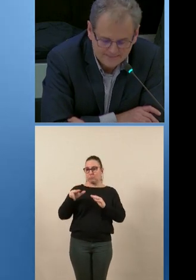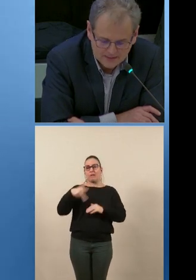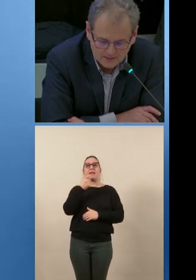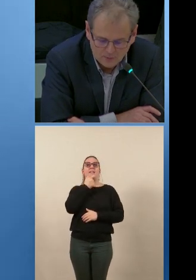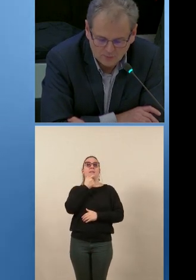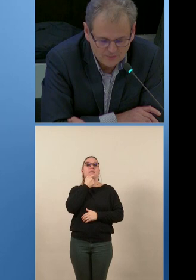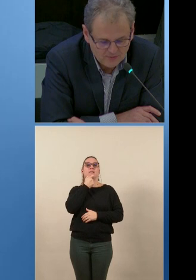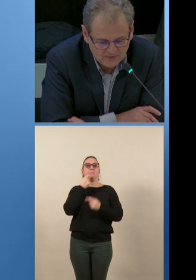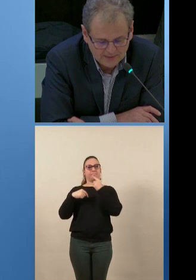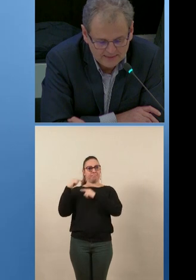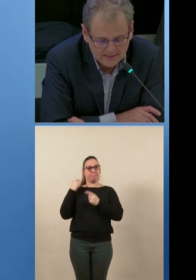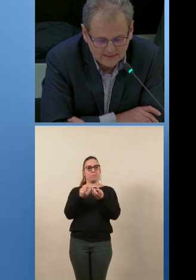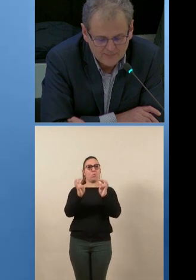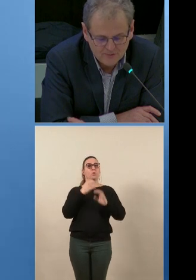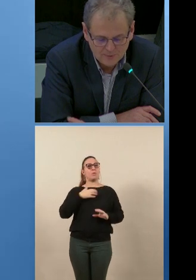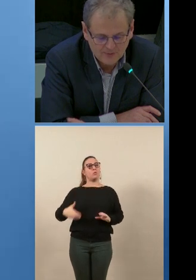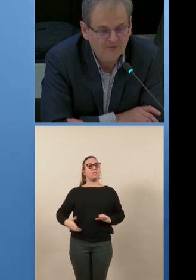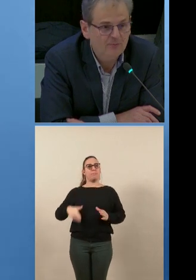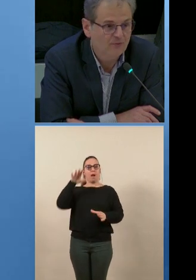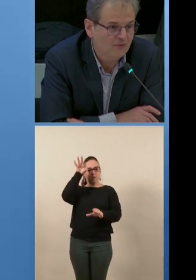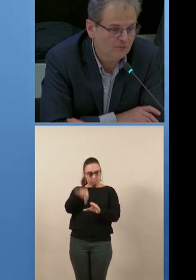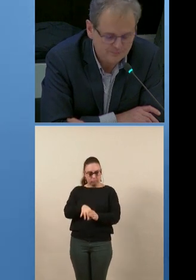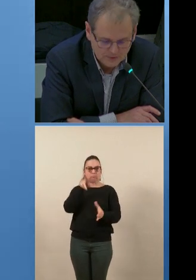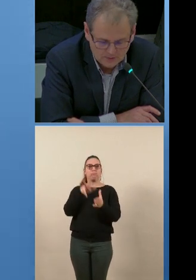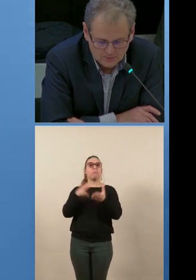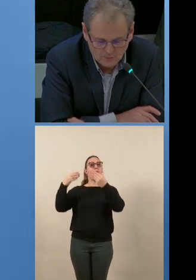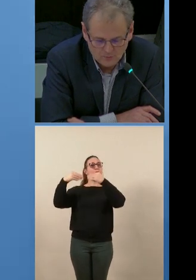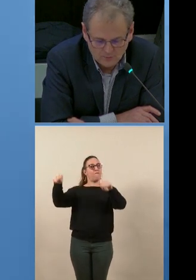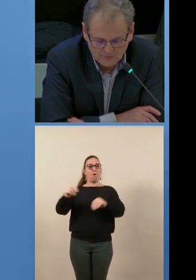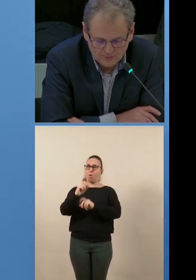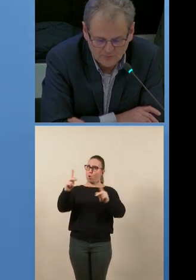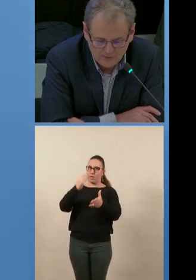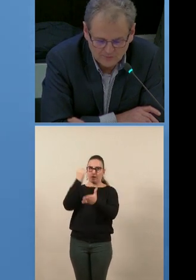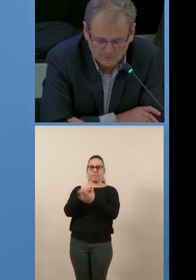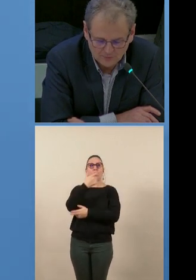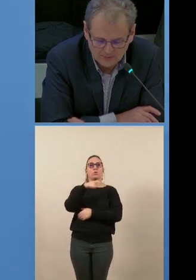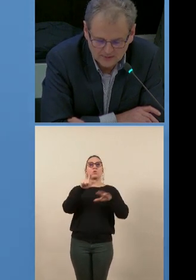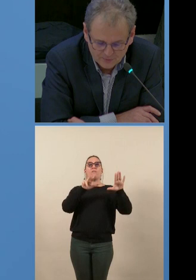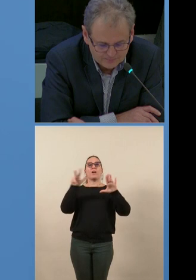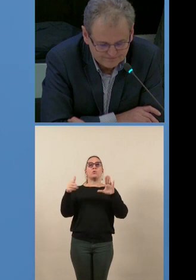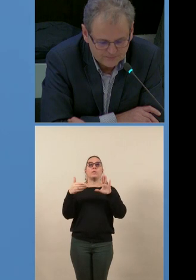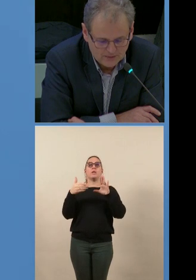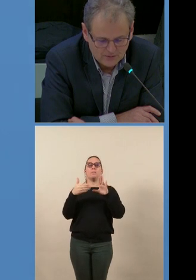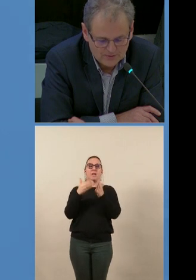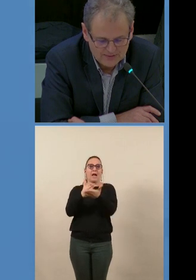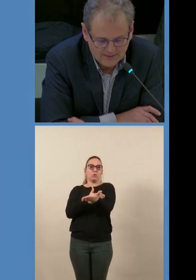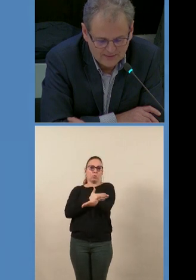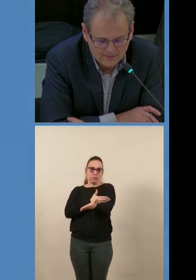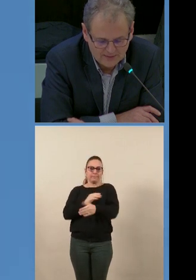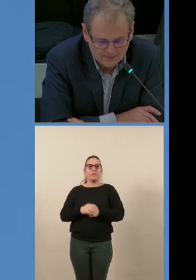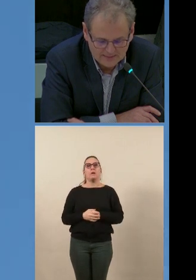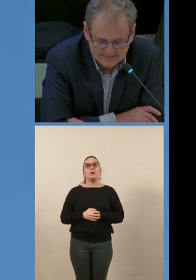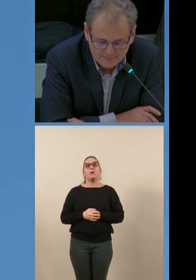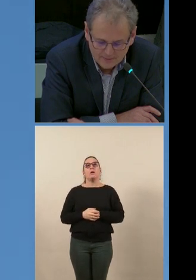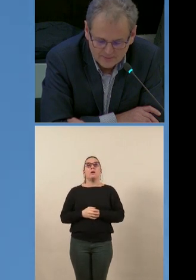dernier le conseil municipal a approuvé le principe de session de 228933 action que détient la